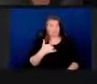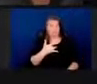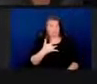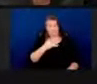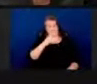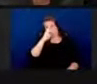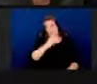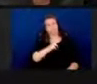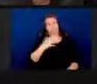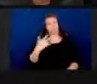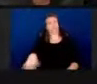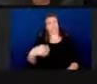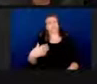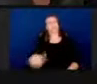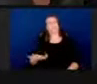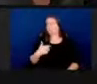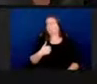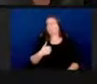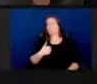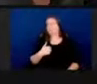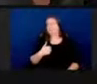2023-2024. Na furaha